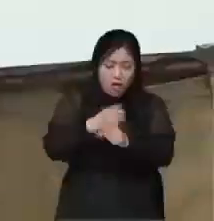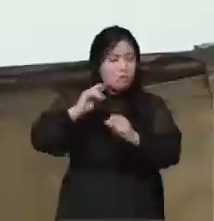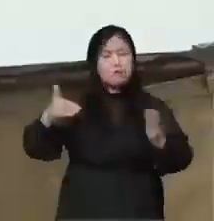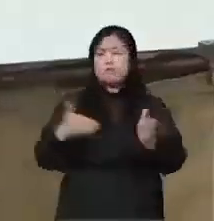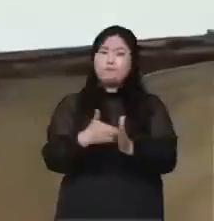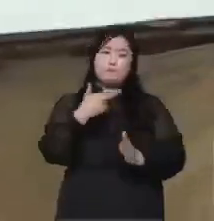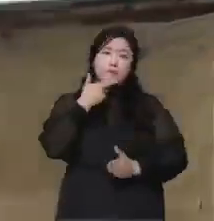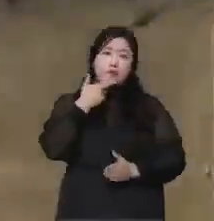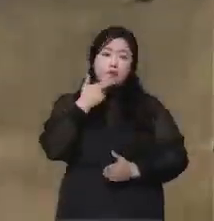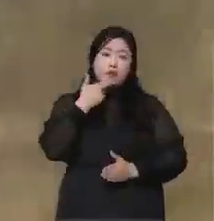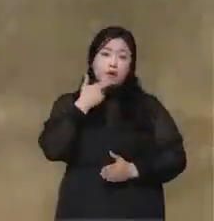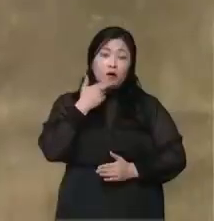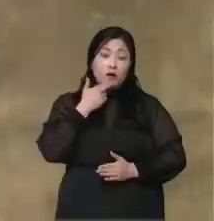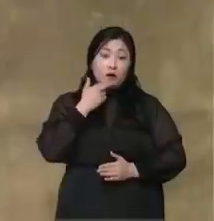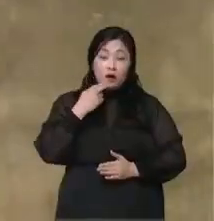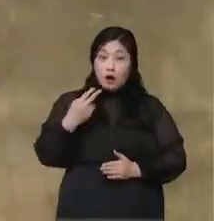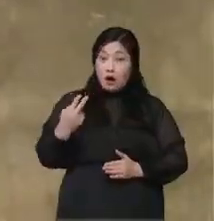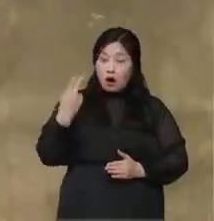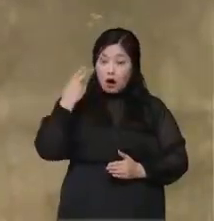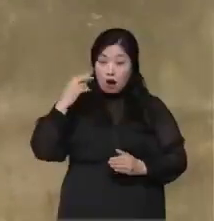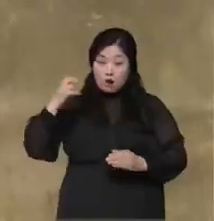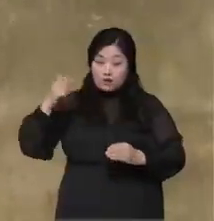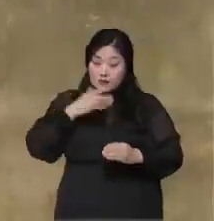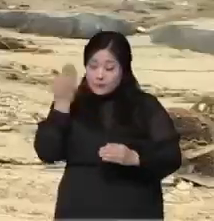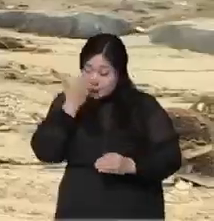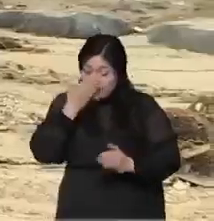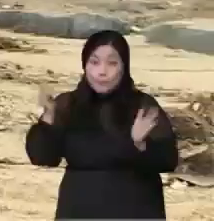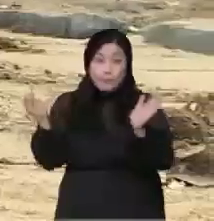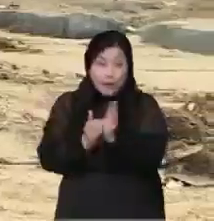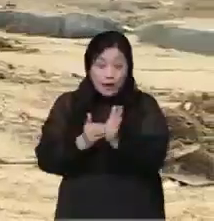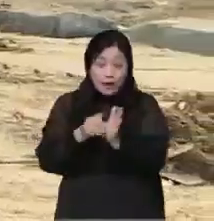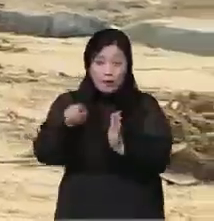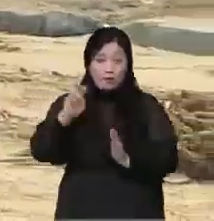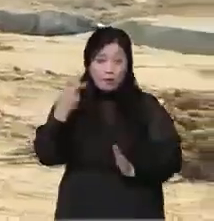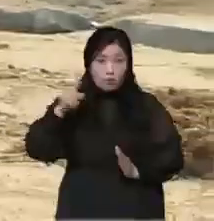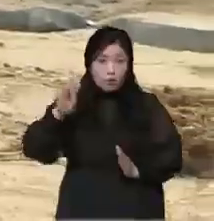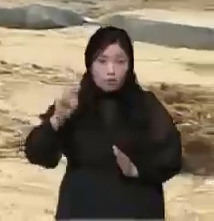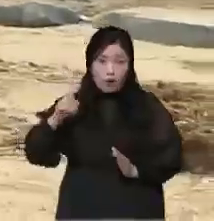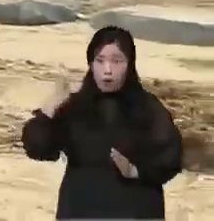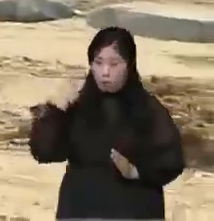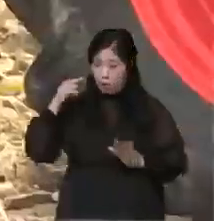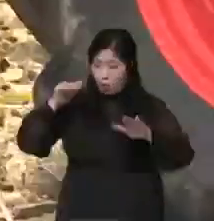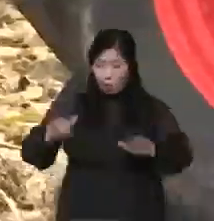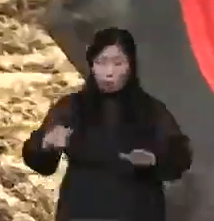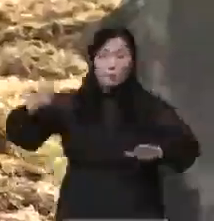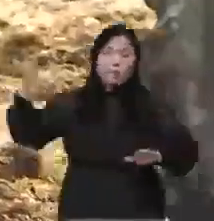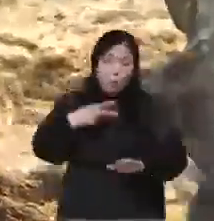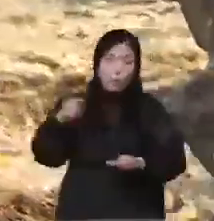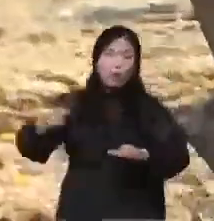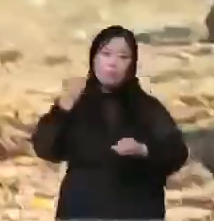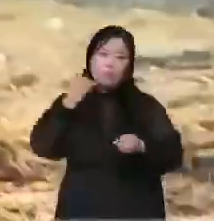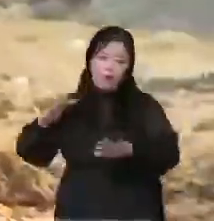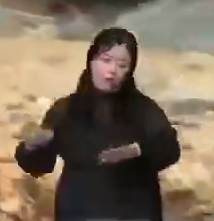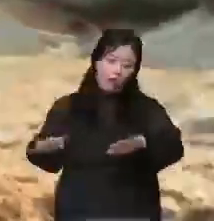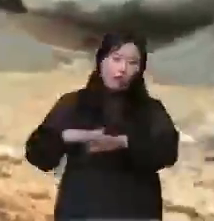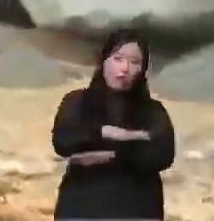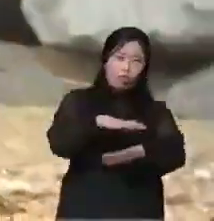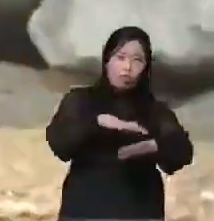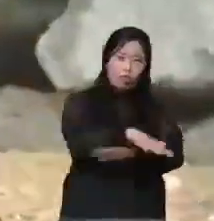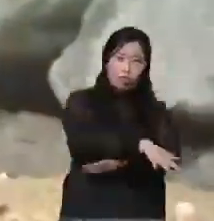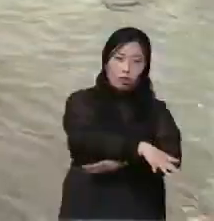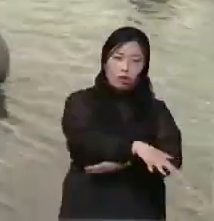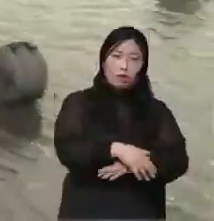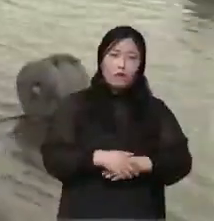없습니다. 불과 이틀 전 수거 작업을 벌였지만 굉생이 모자반이 어제와 오늘 또다시 해변으로 떠밀려온